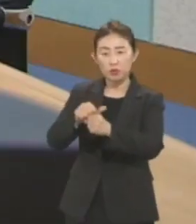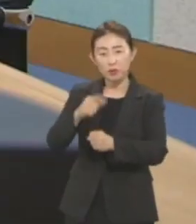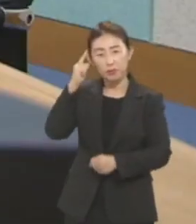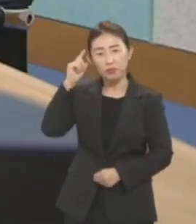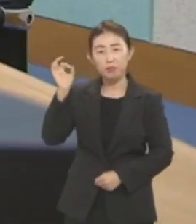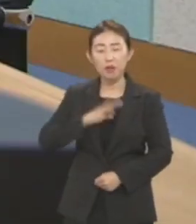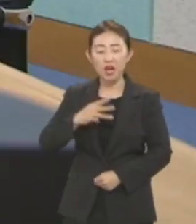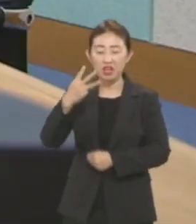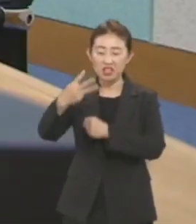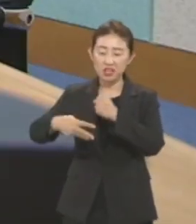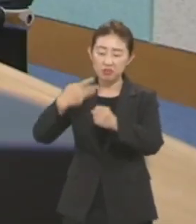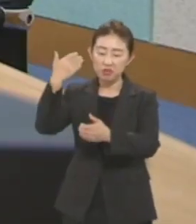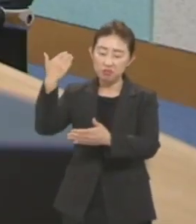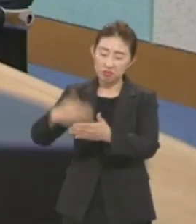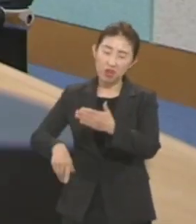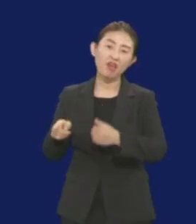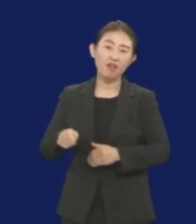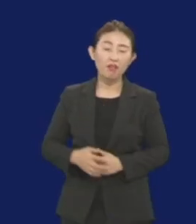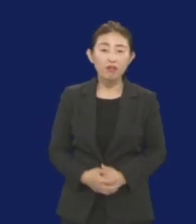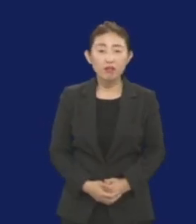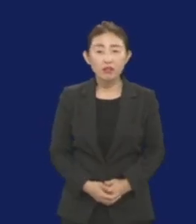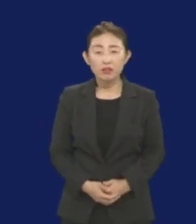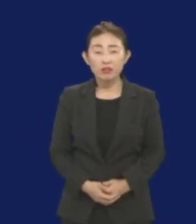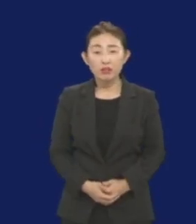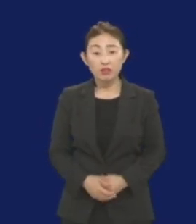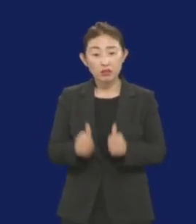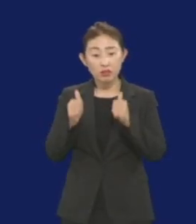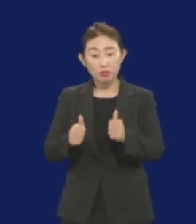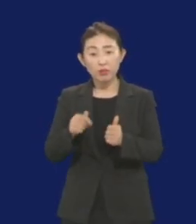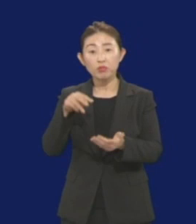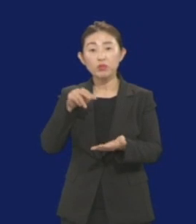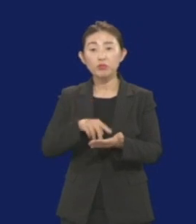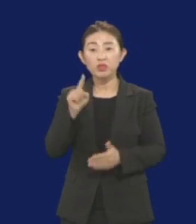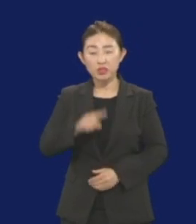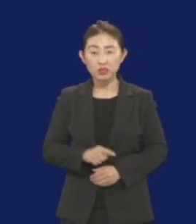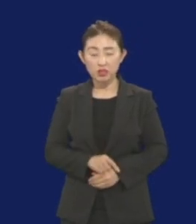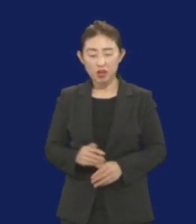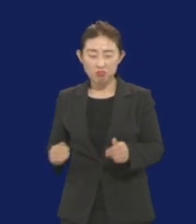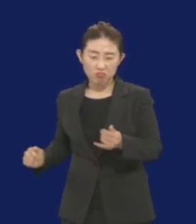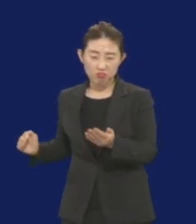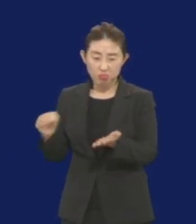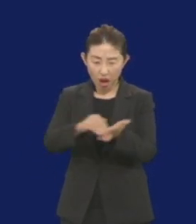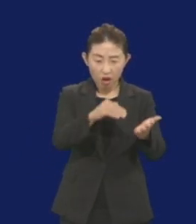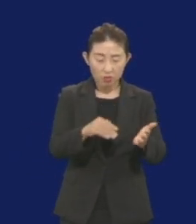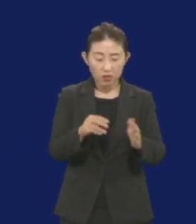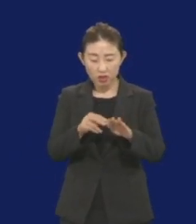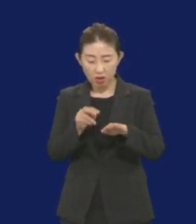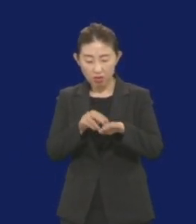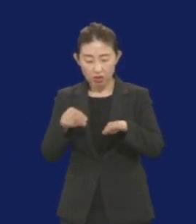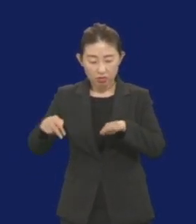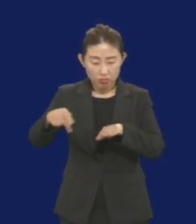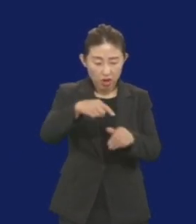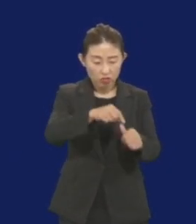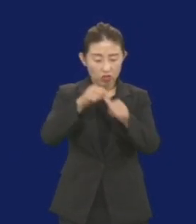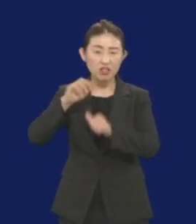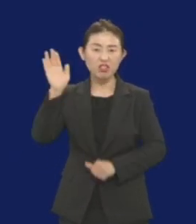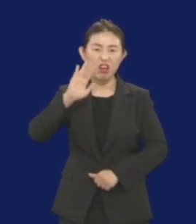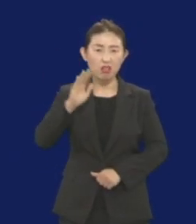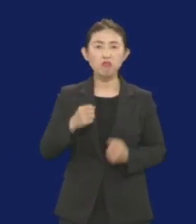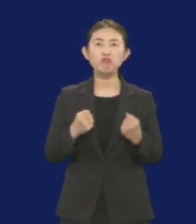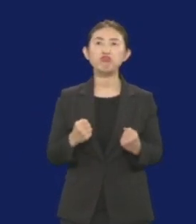구형량보다 3년 적은 결과입니다. 재판부는 방 씨가 사고 직후 차 안에 머무르면서 보호 조치를 하지